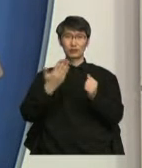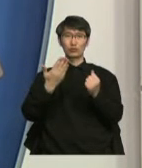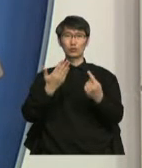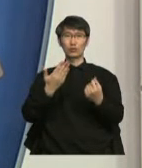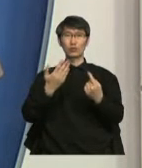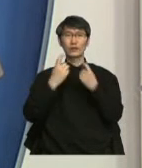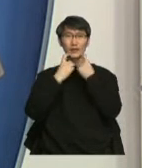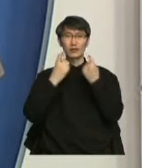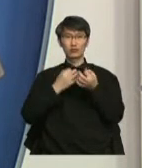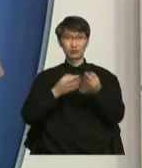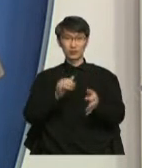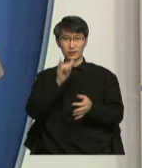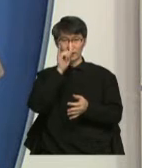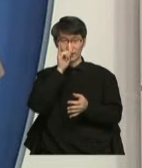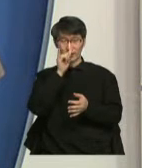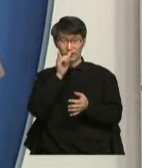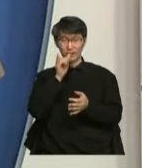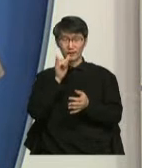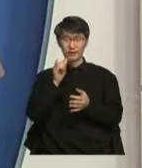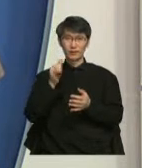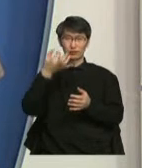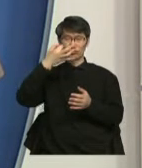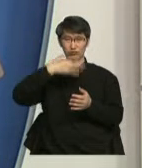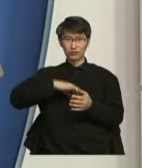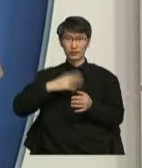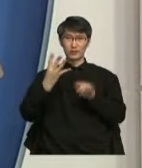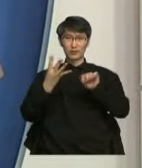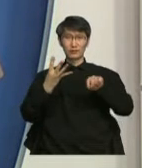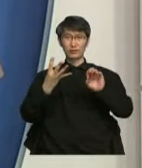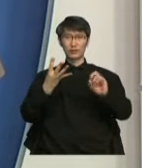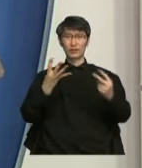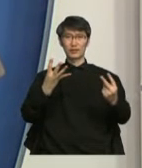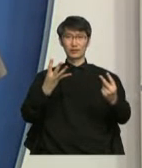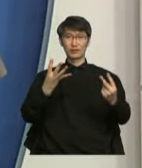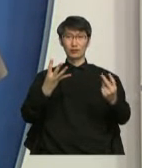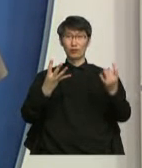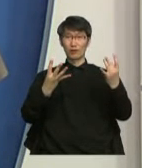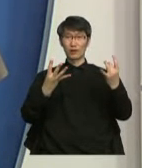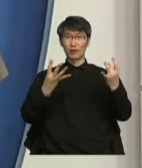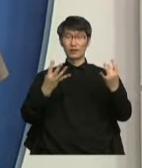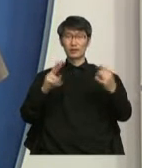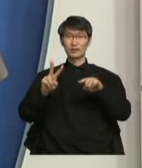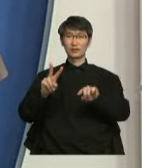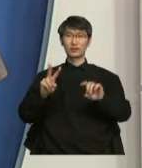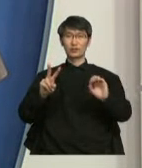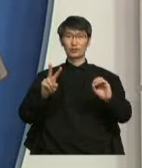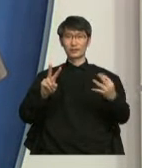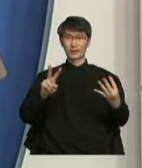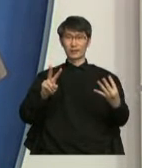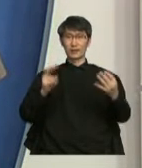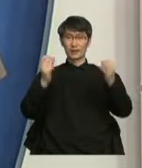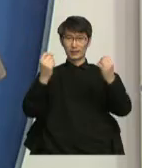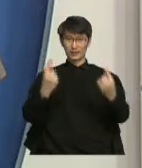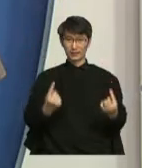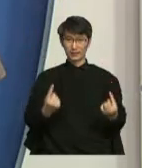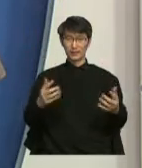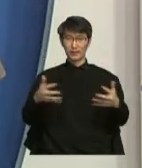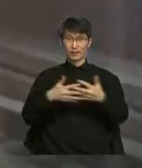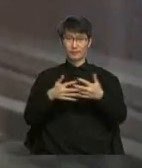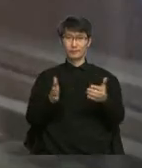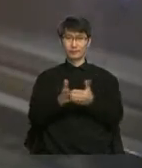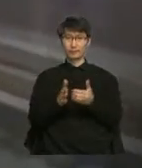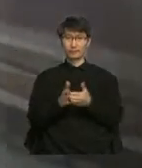9호선 민간투자 사업의 기준 사업 수익률이 4.02%에서 2.40%로 인하하는 안이